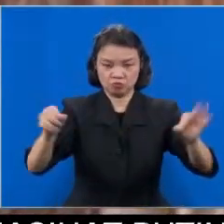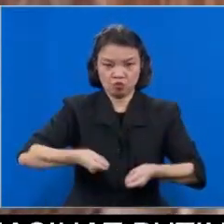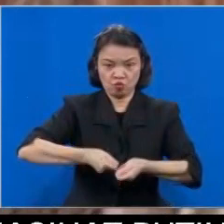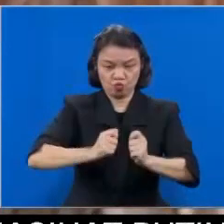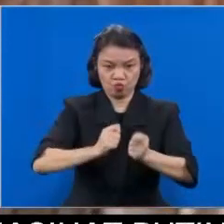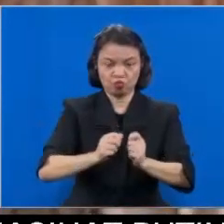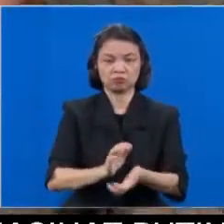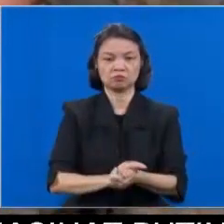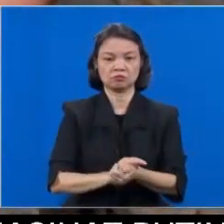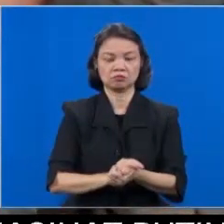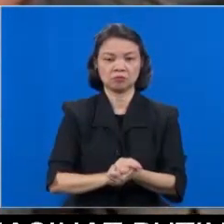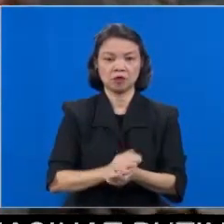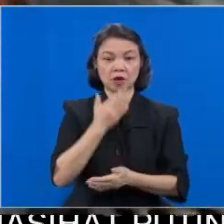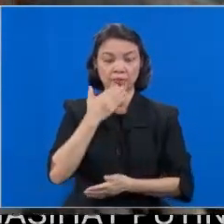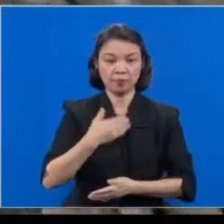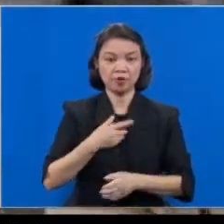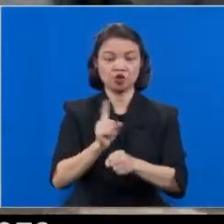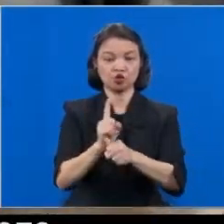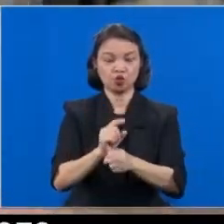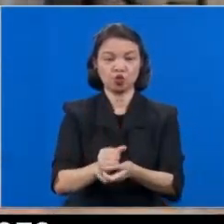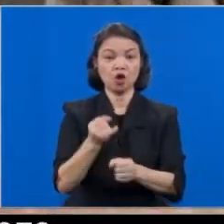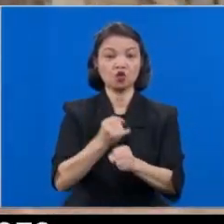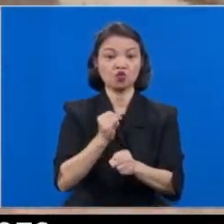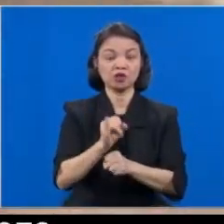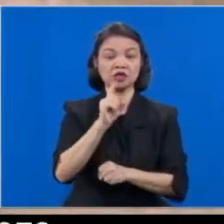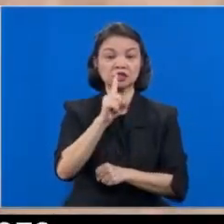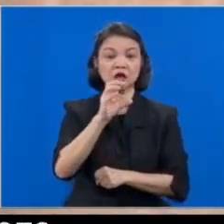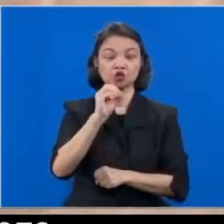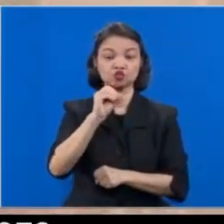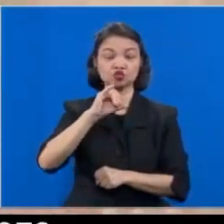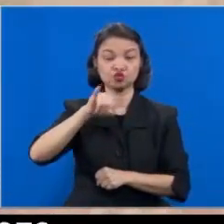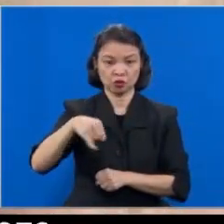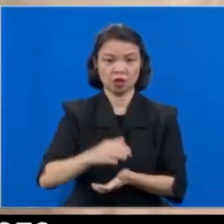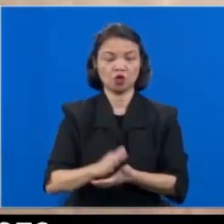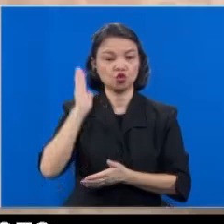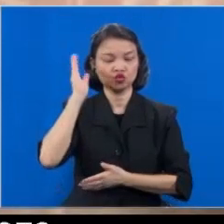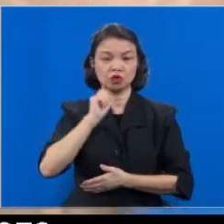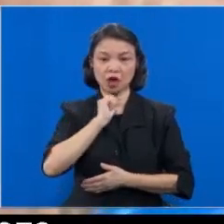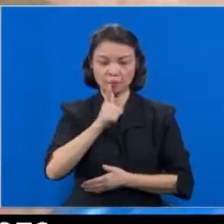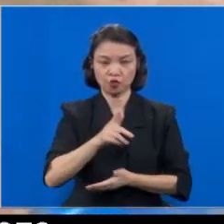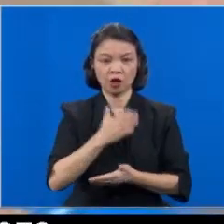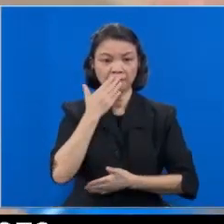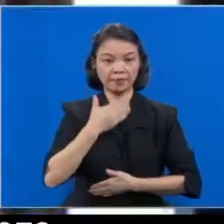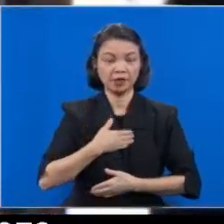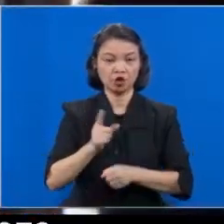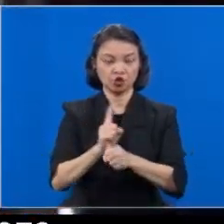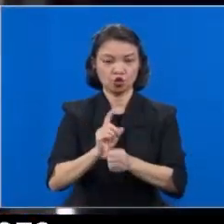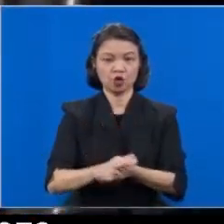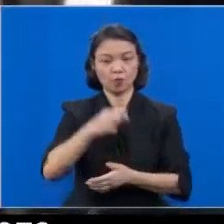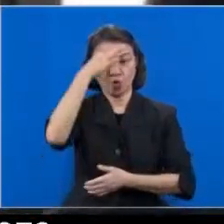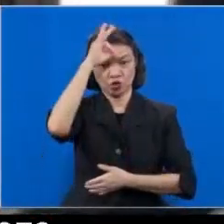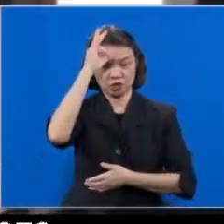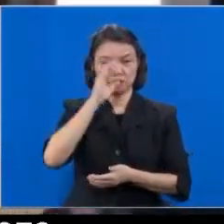Kejadian ini mengakibatkan pemilik gerai rugi hingga 100 juta rupiah. Kasus ini telah dilaporkan pemilik gerai ke Polsek Klapa Nunggal.